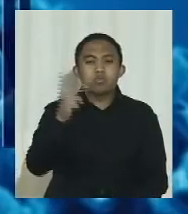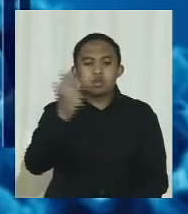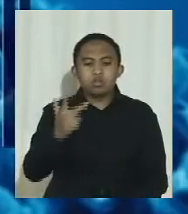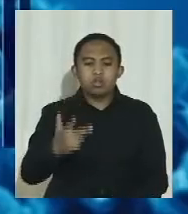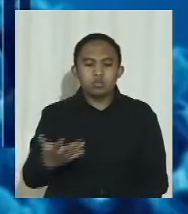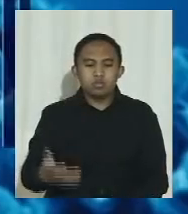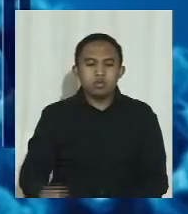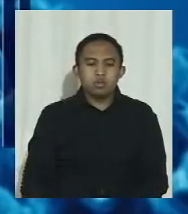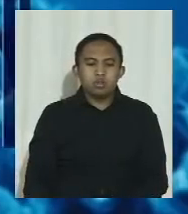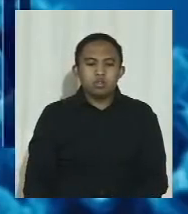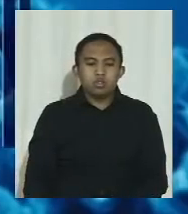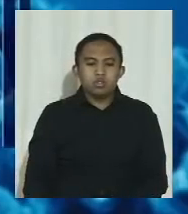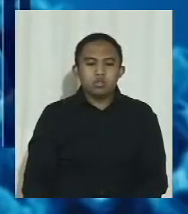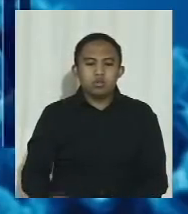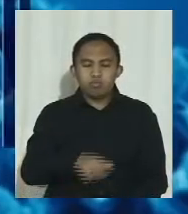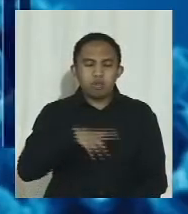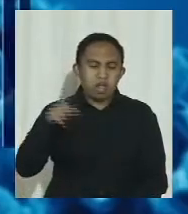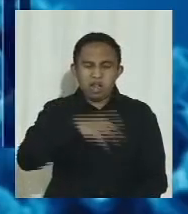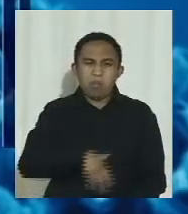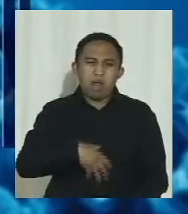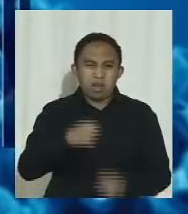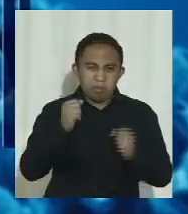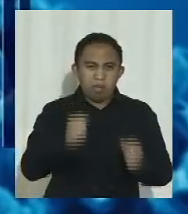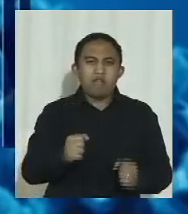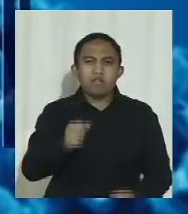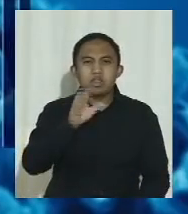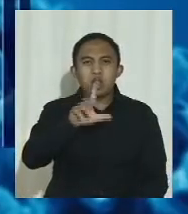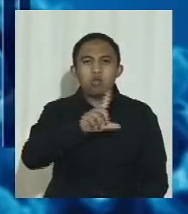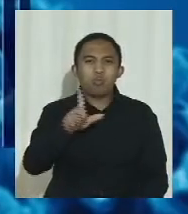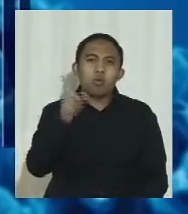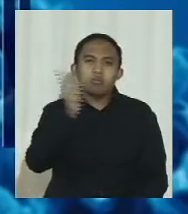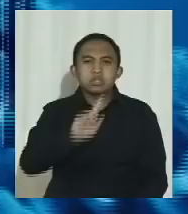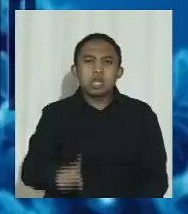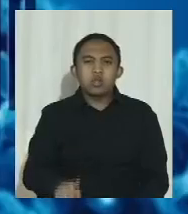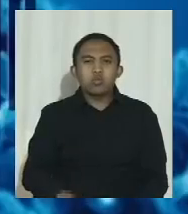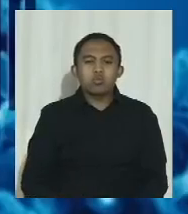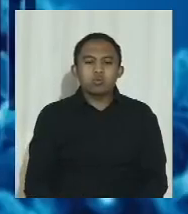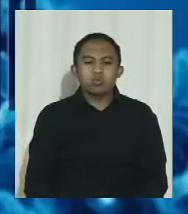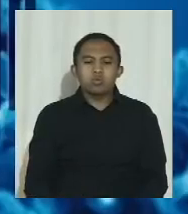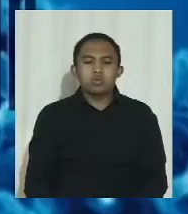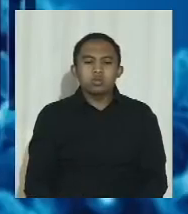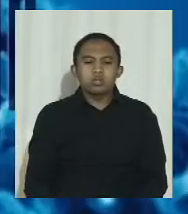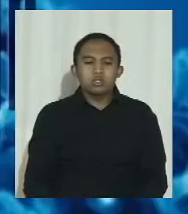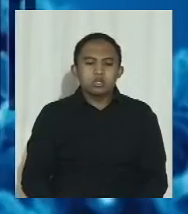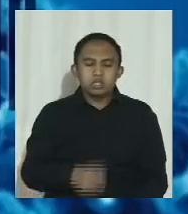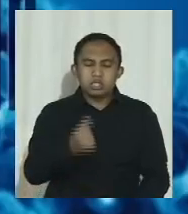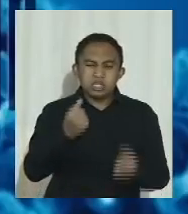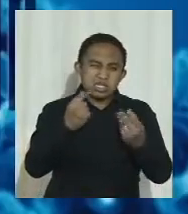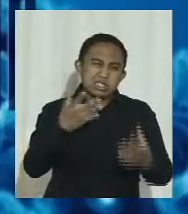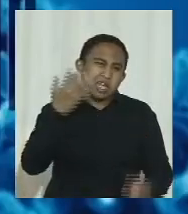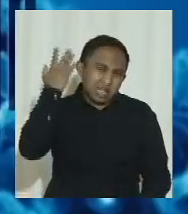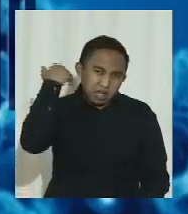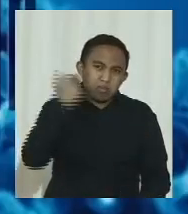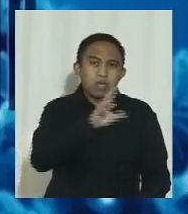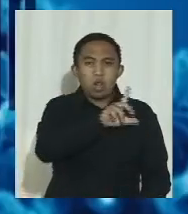miisa 300 ireo anatin'ny fahasarotana na ny forma grave. Raha atambatra ny antotanisa nanomboka